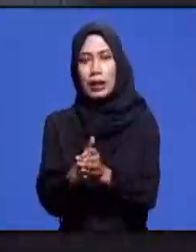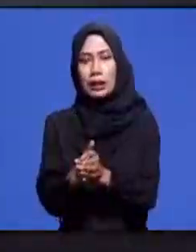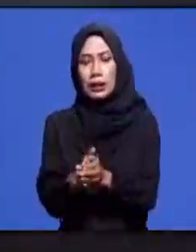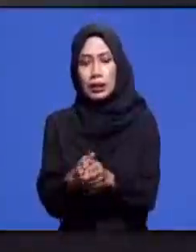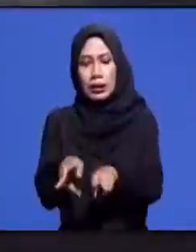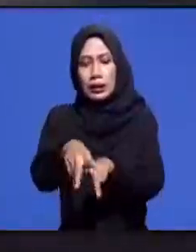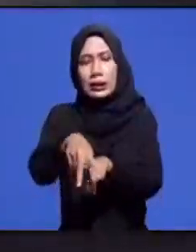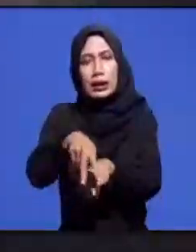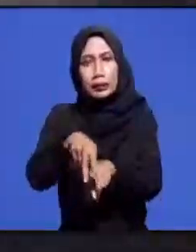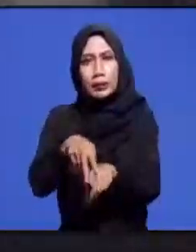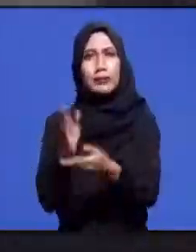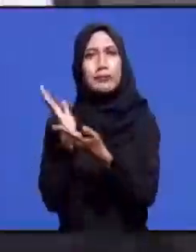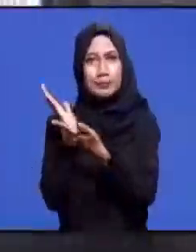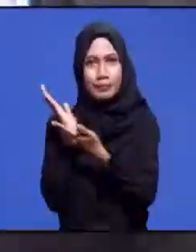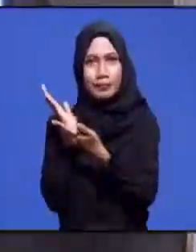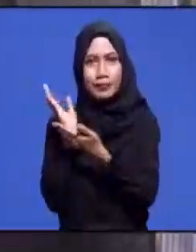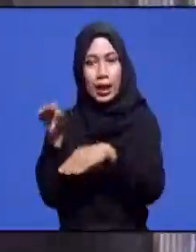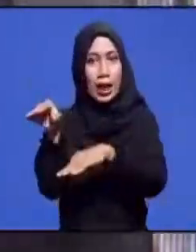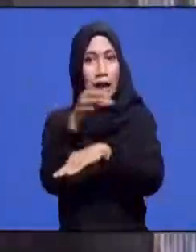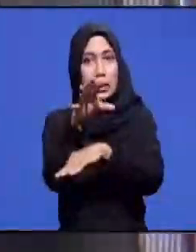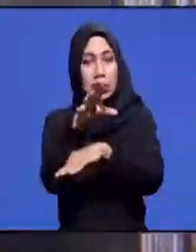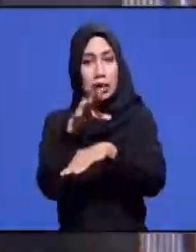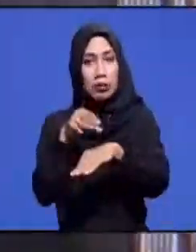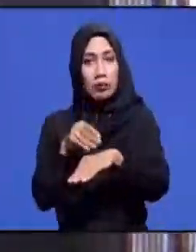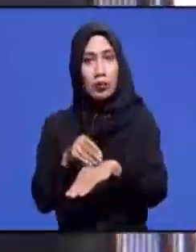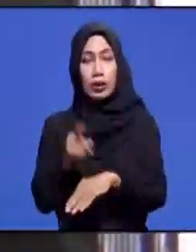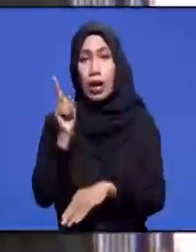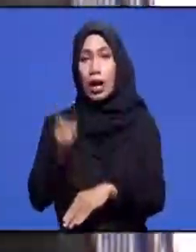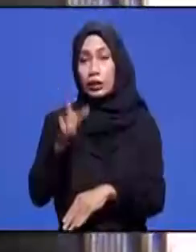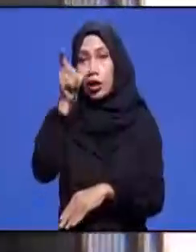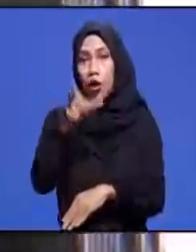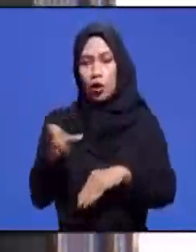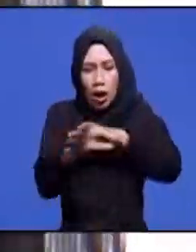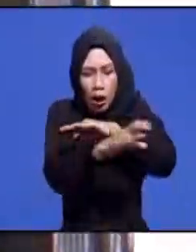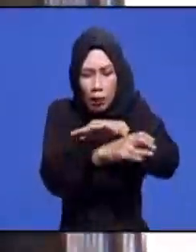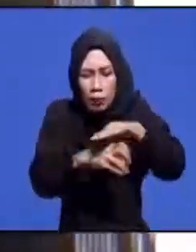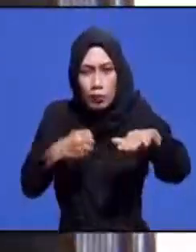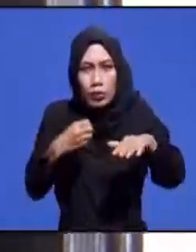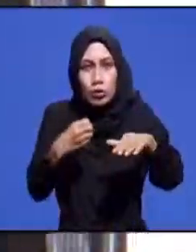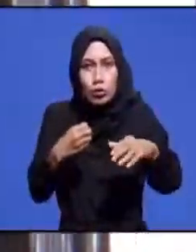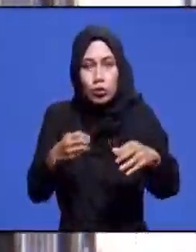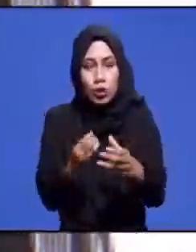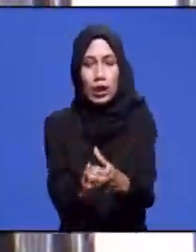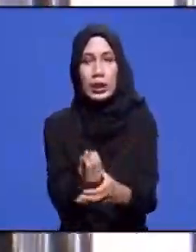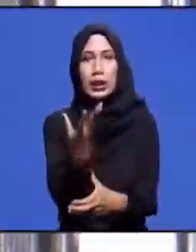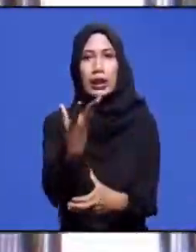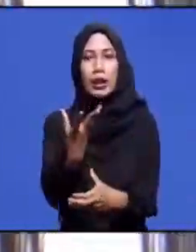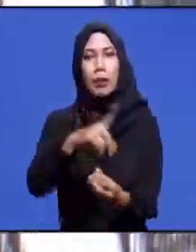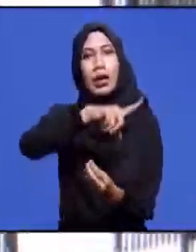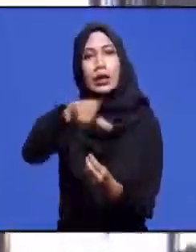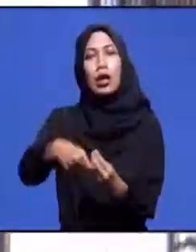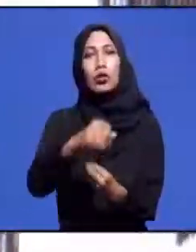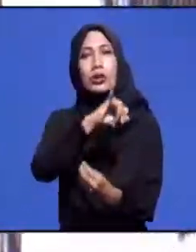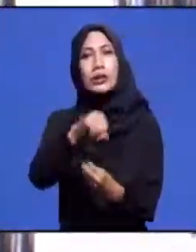Rekaman CCTV memperlihatkan pencurian tanaman hias yang lagi tren, janda bolong di Batu Jajar, Kabupaten Bandung Barat, Jawa